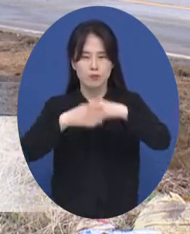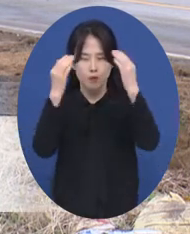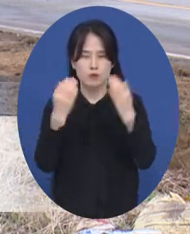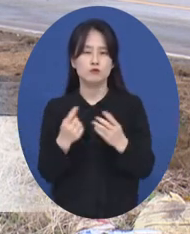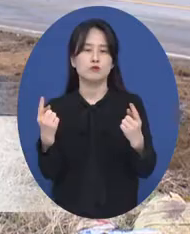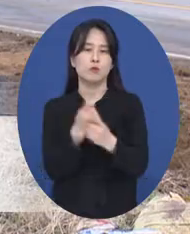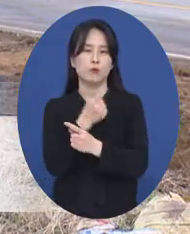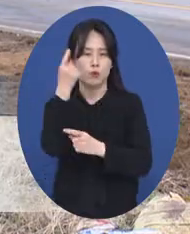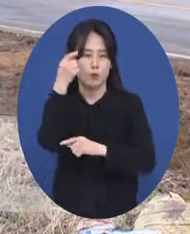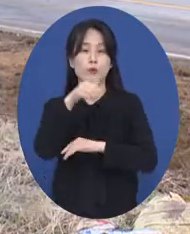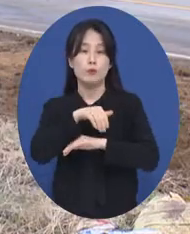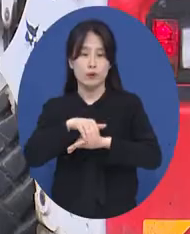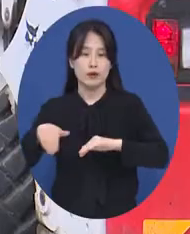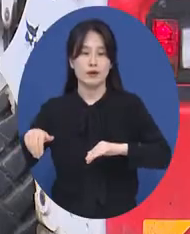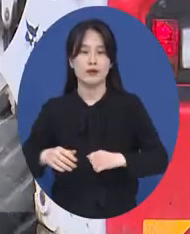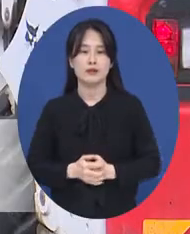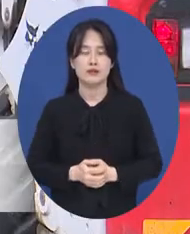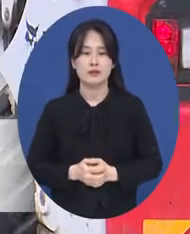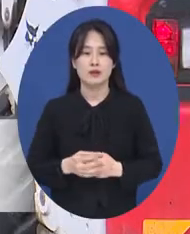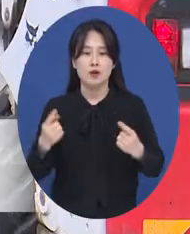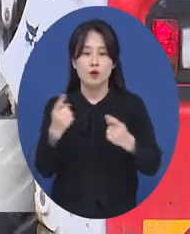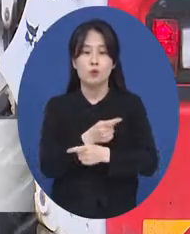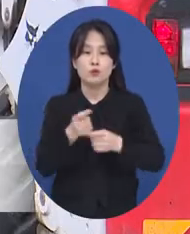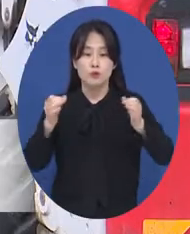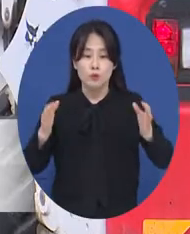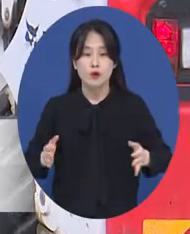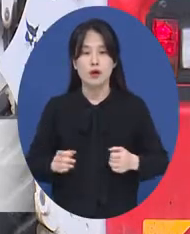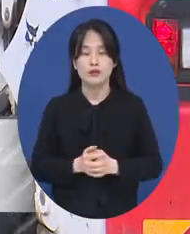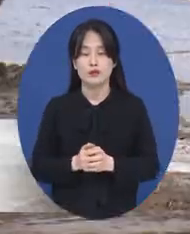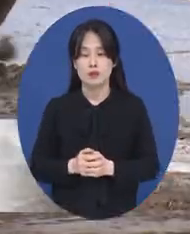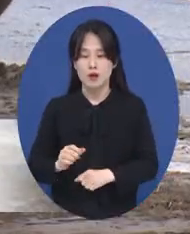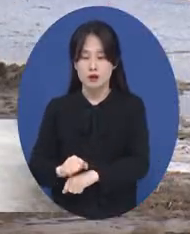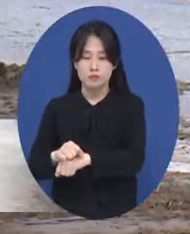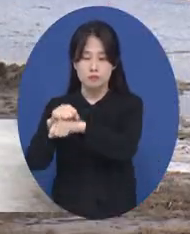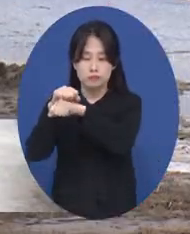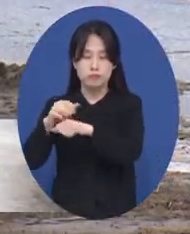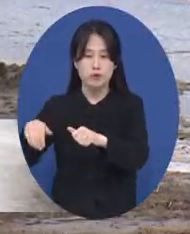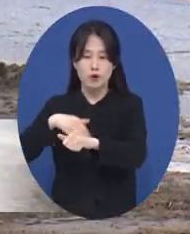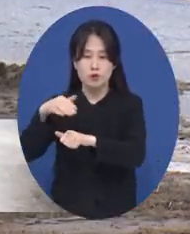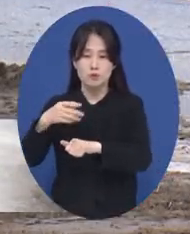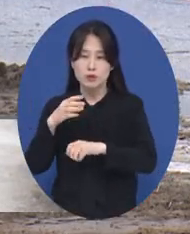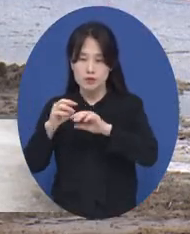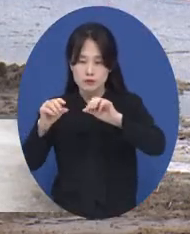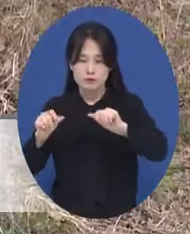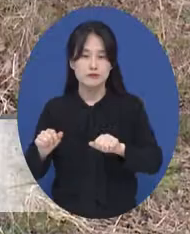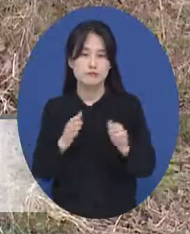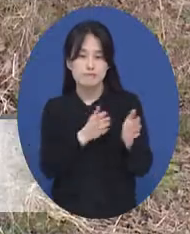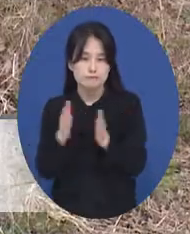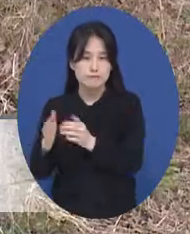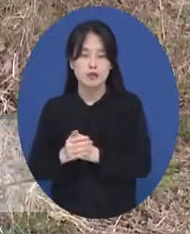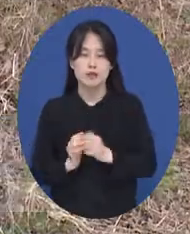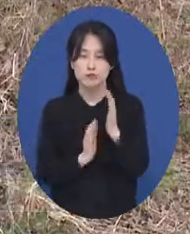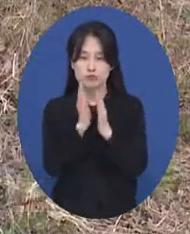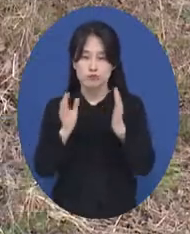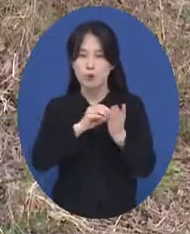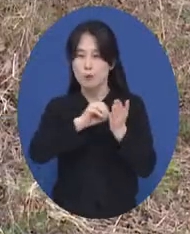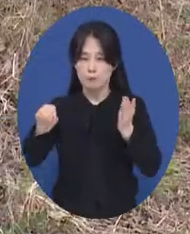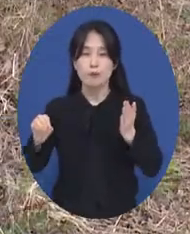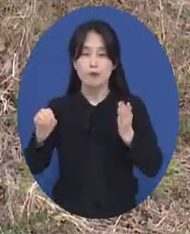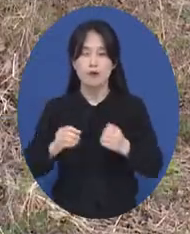정비해 나갈 계획입니다 정비 기간동안 포장도로 보다 높이 쌓인 주변의 흙을 정리하고 잡초도